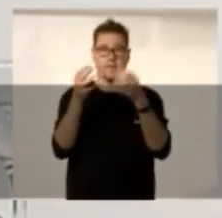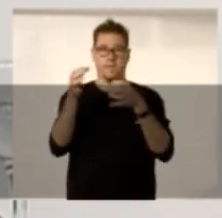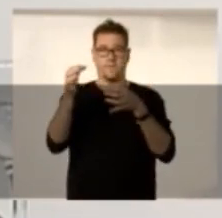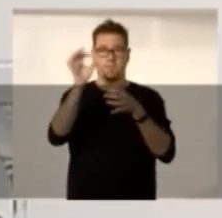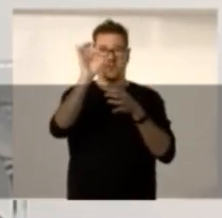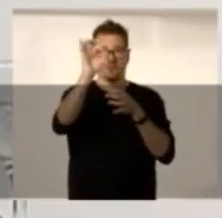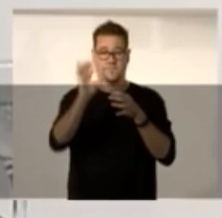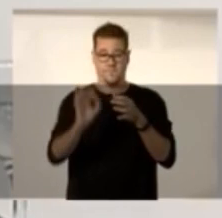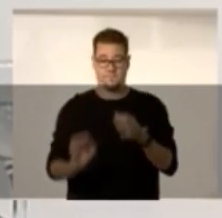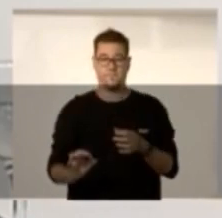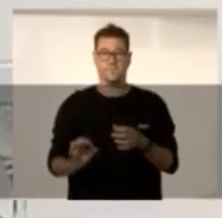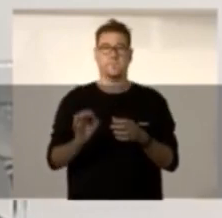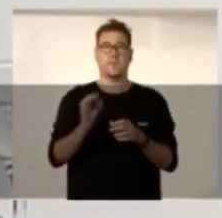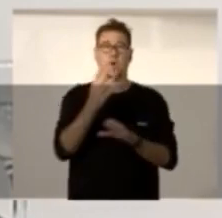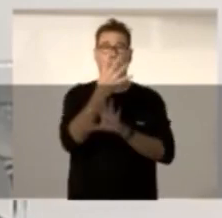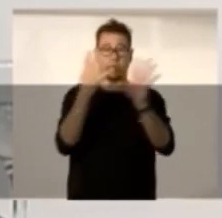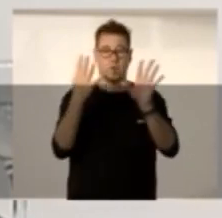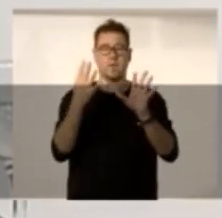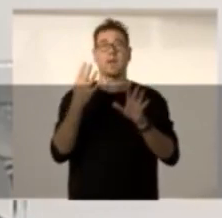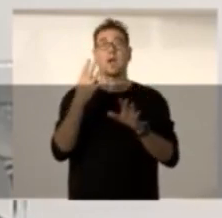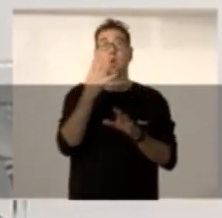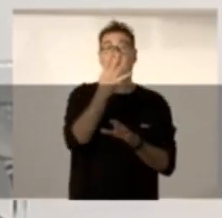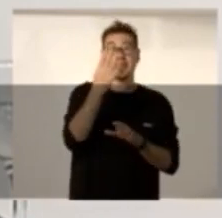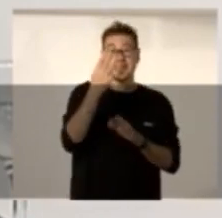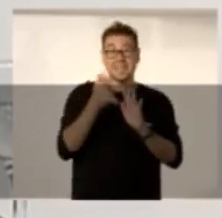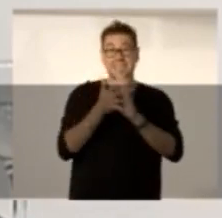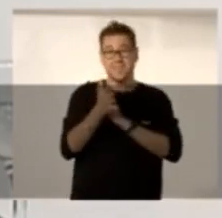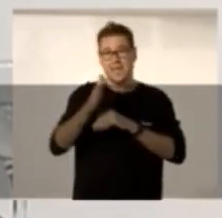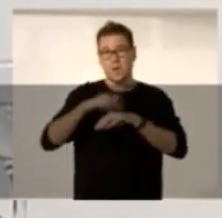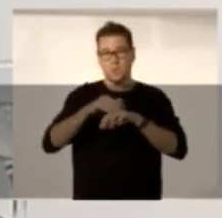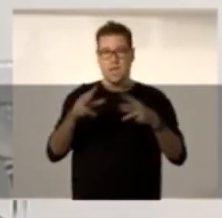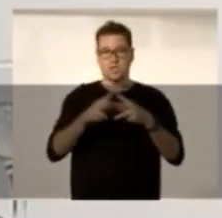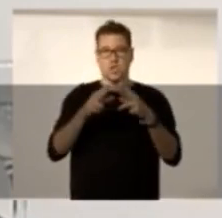d'ahir, 43 són d'origen social.